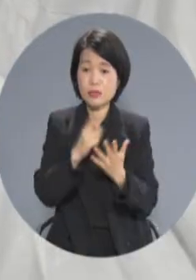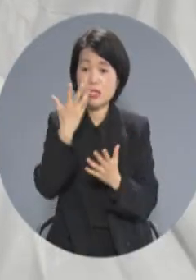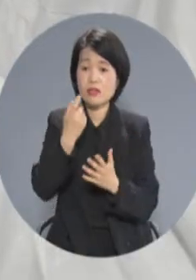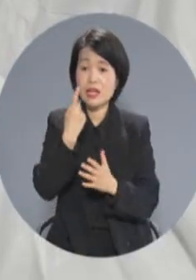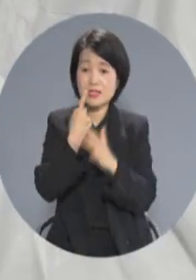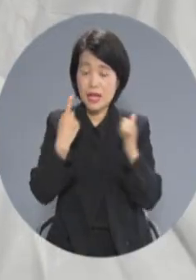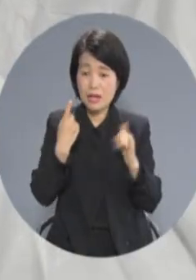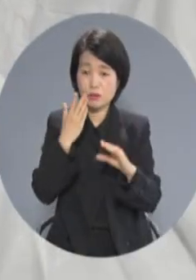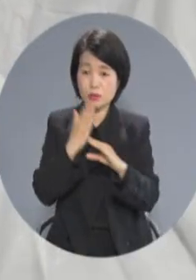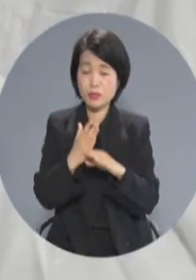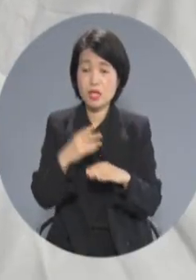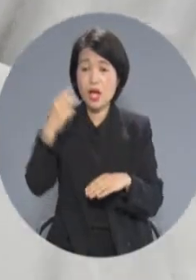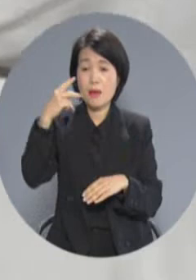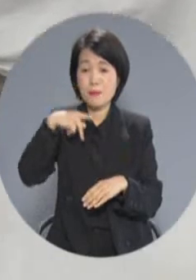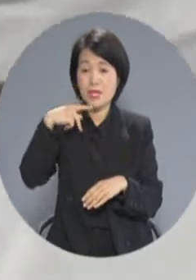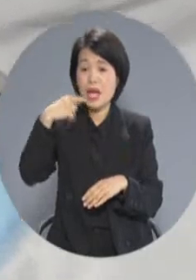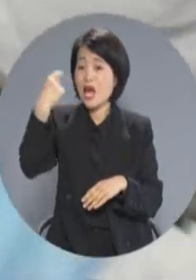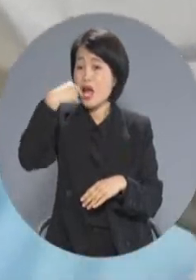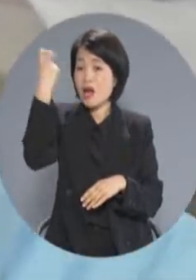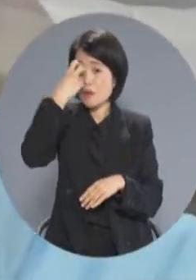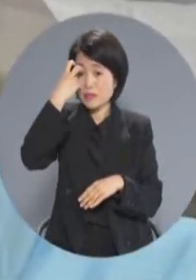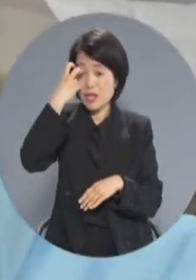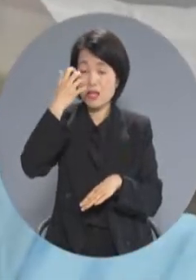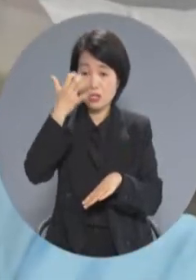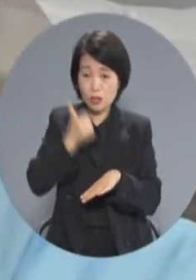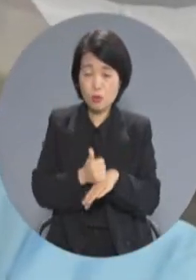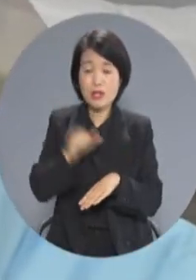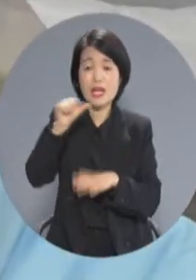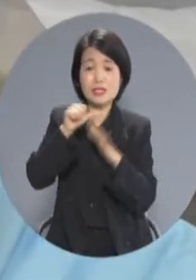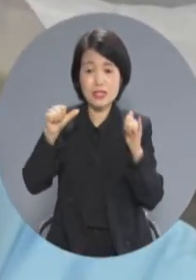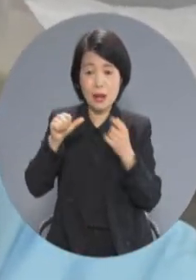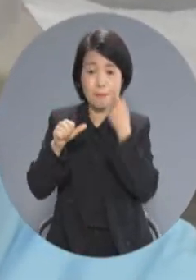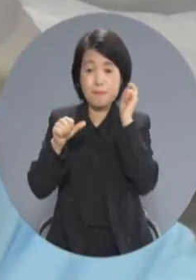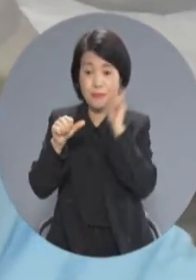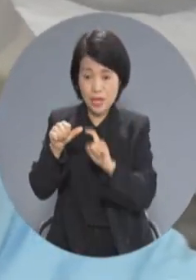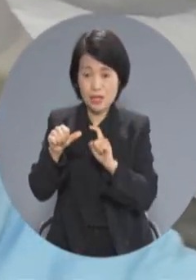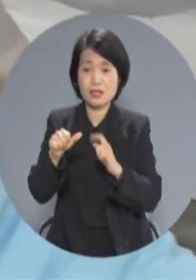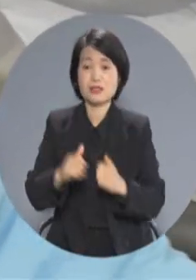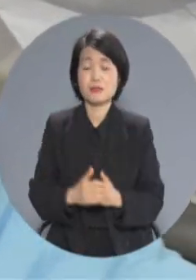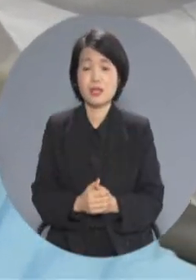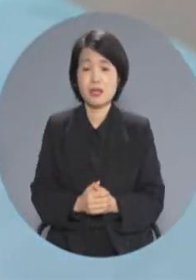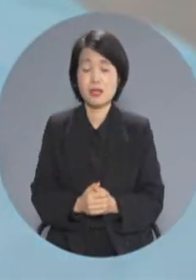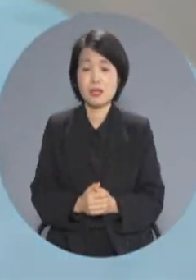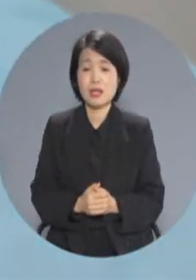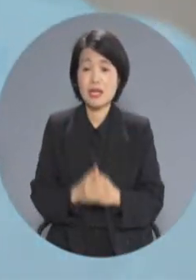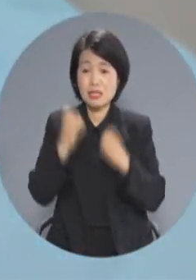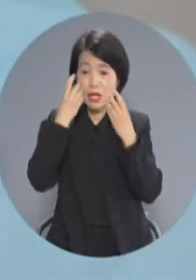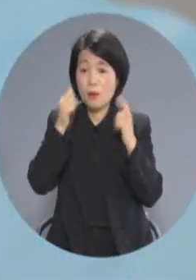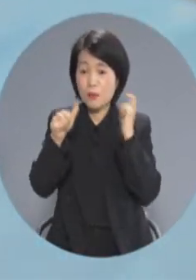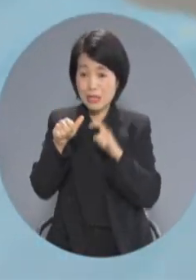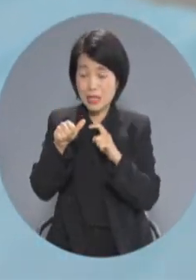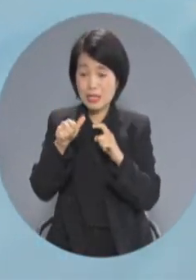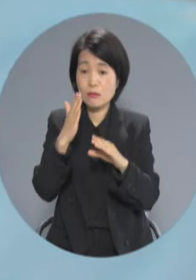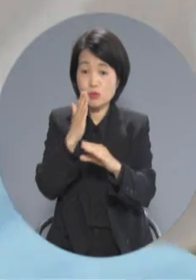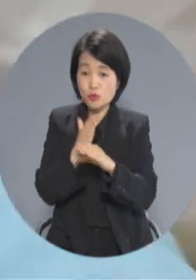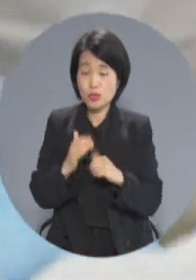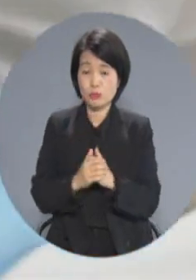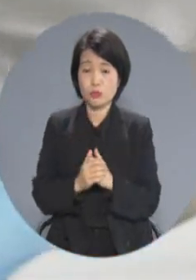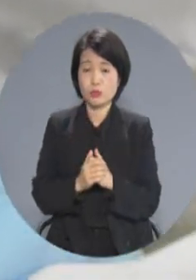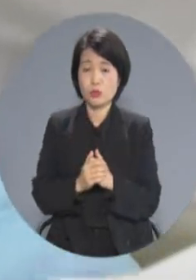81명을 대상으로 PCR 검사를 실시했으며 이 가운데 5명이 확진됐습니다. 또 신규 확진자 등을 상대로